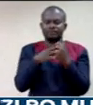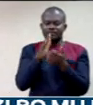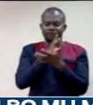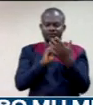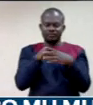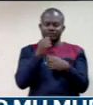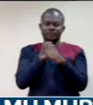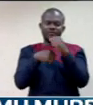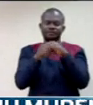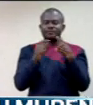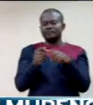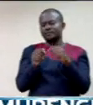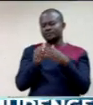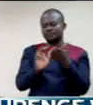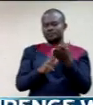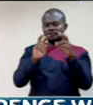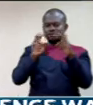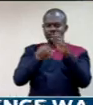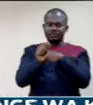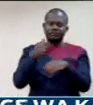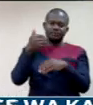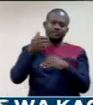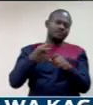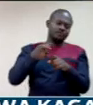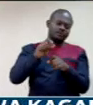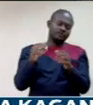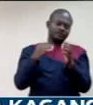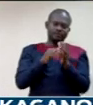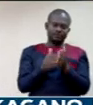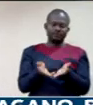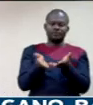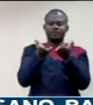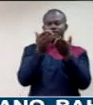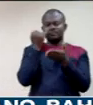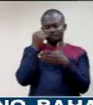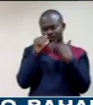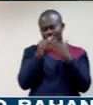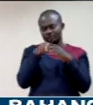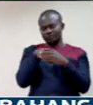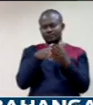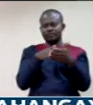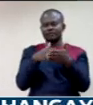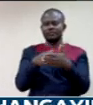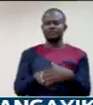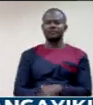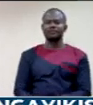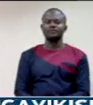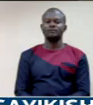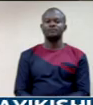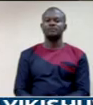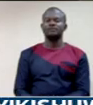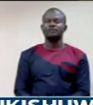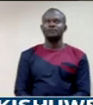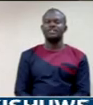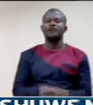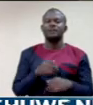mu bakora imirimo inyuranye bemeza ko ibikorwa bigenda byongera kuzamuka buhoro buhoro nubwo hari imbogamizi. Abantu bagiye